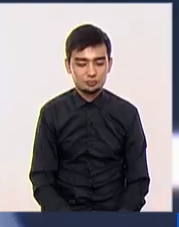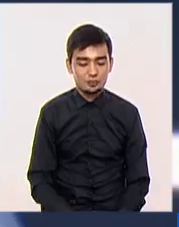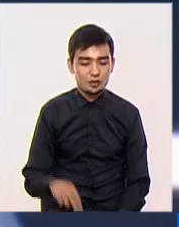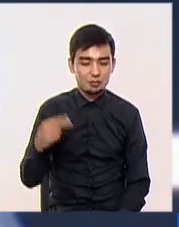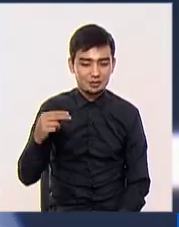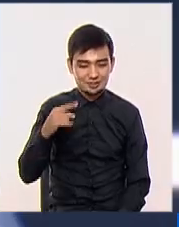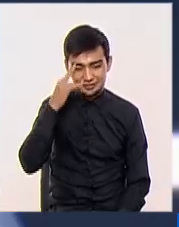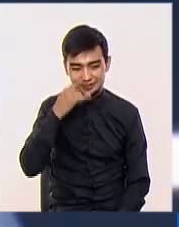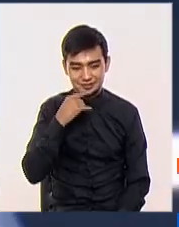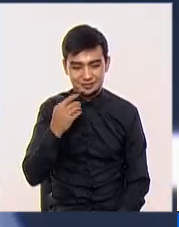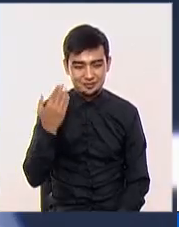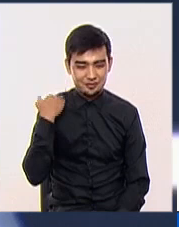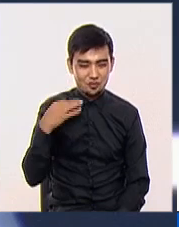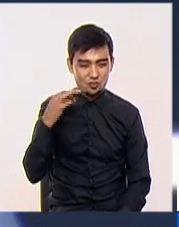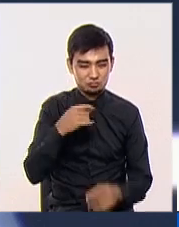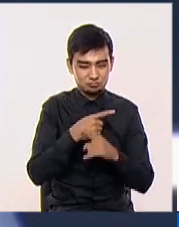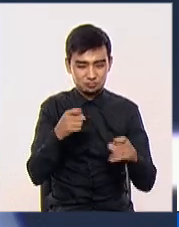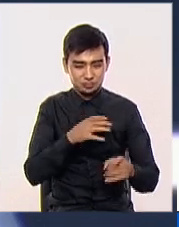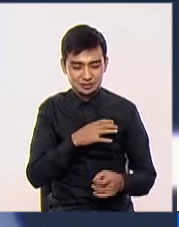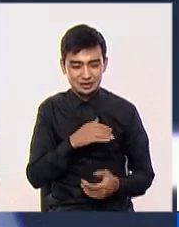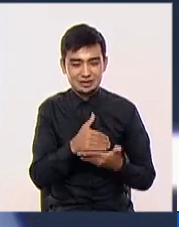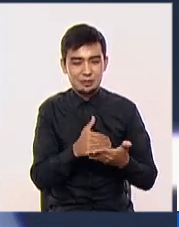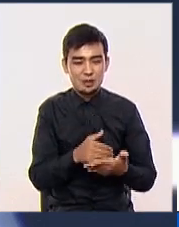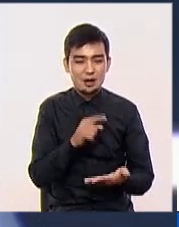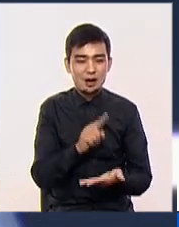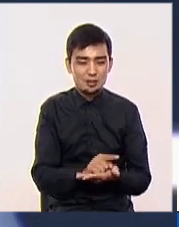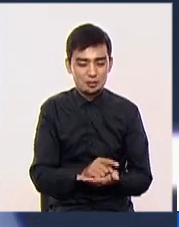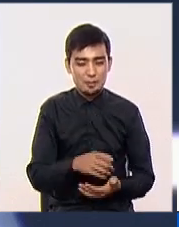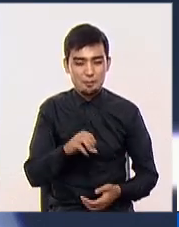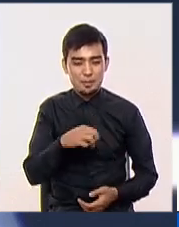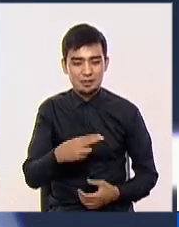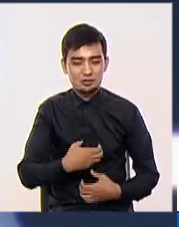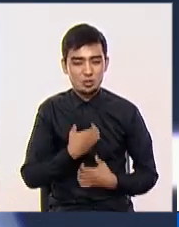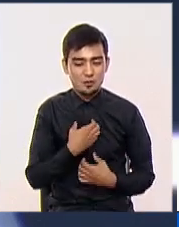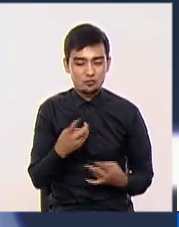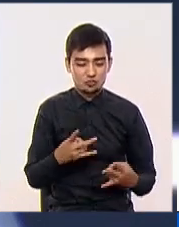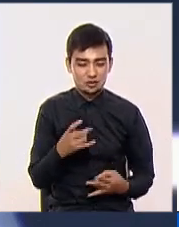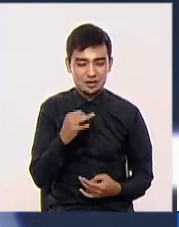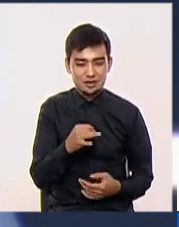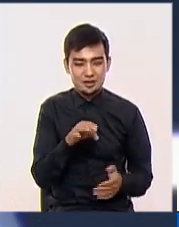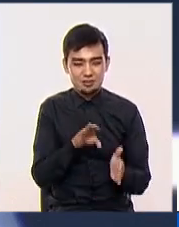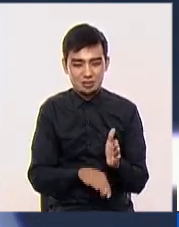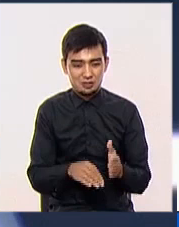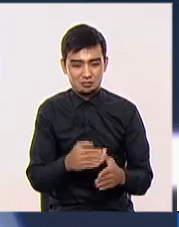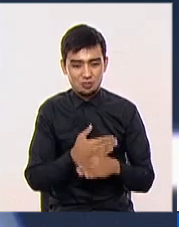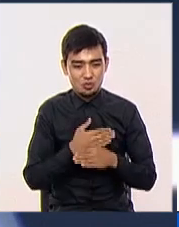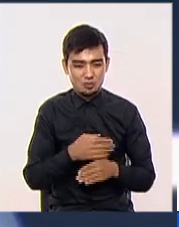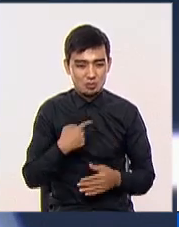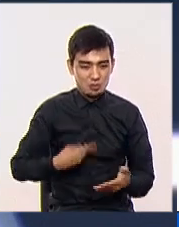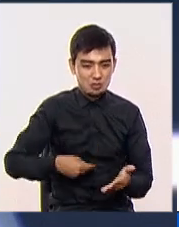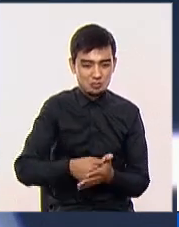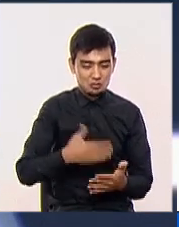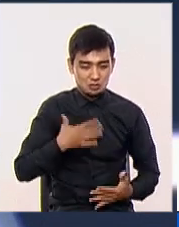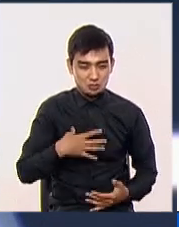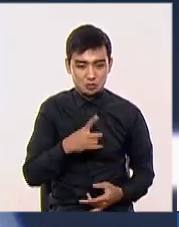Президент Казахстана ранее подверг критике систему обязательного медицинского страхования, назвав ее безрезультатной. Почему мы платим за